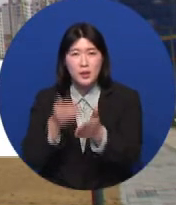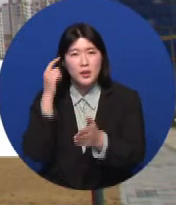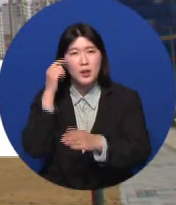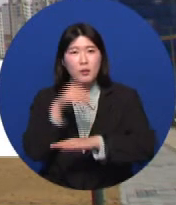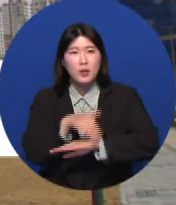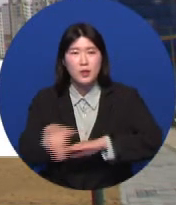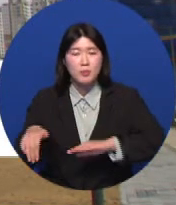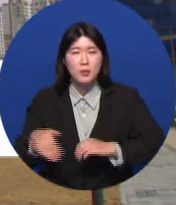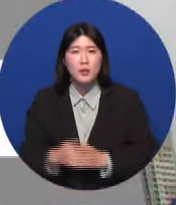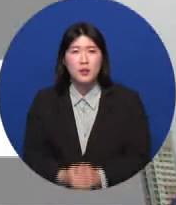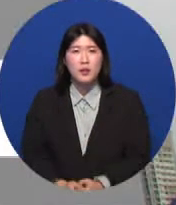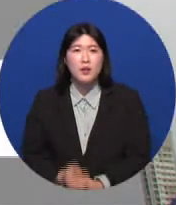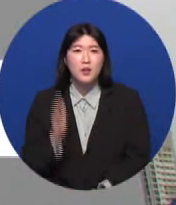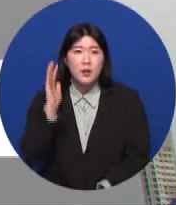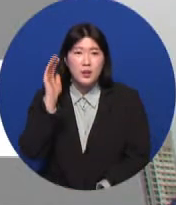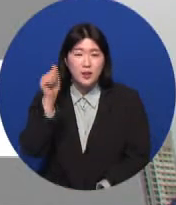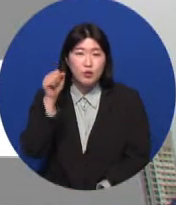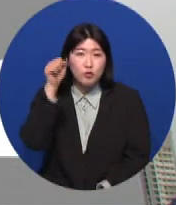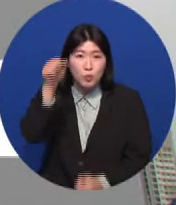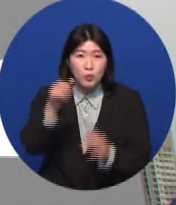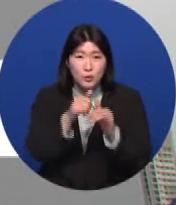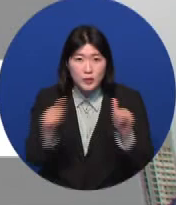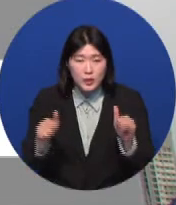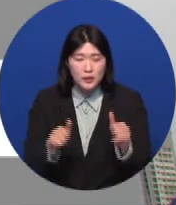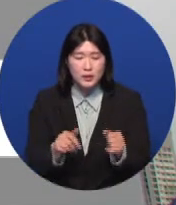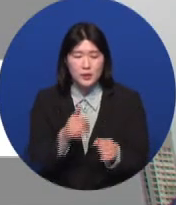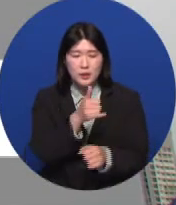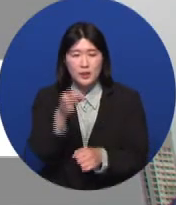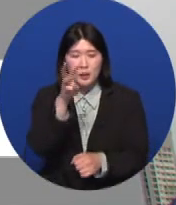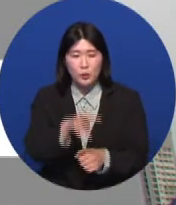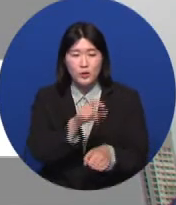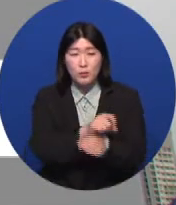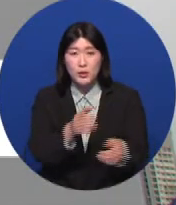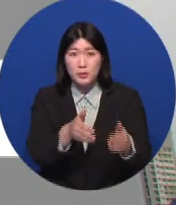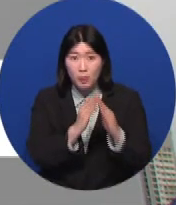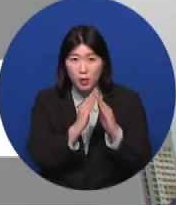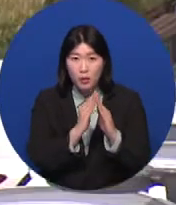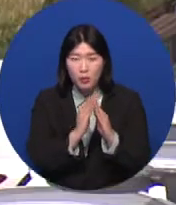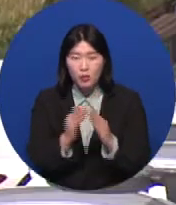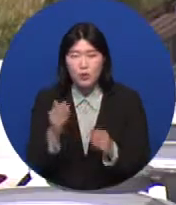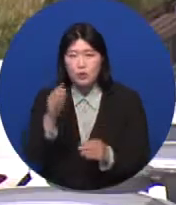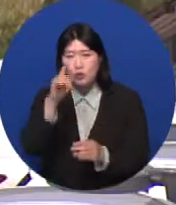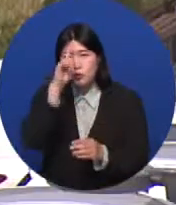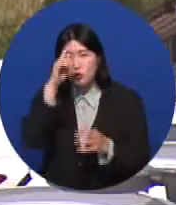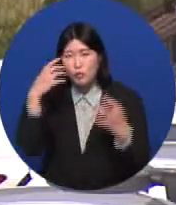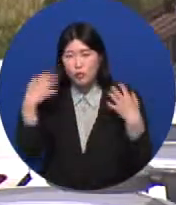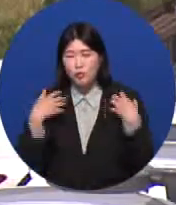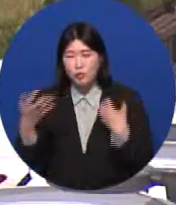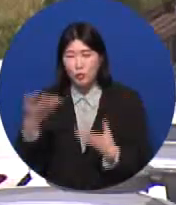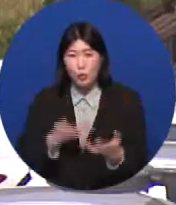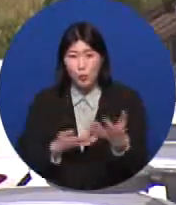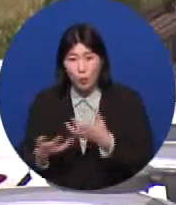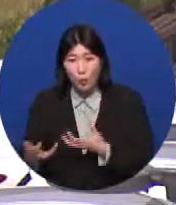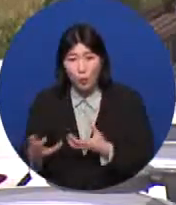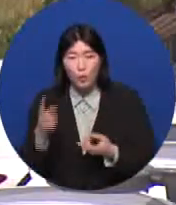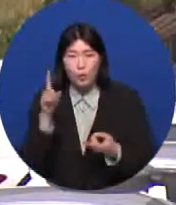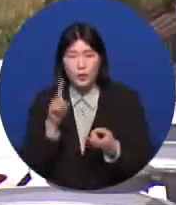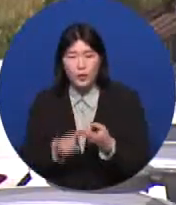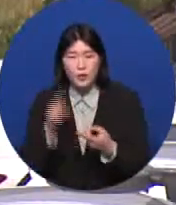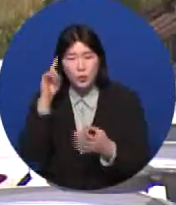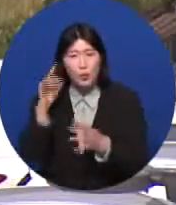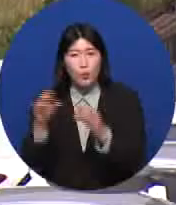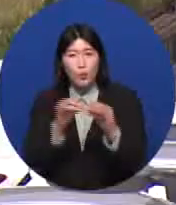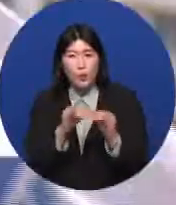자 종신 은 대선 후보들이 대통령 3종 질 무실 설치를 공략하고 주요 정담 마다 행복도시 법 개정안을 발의하는 등